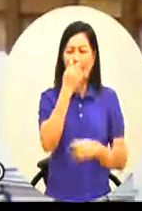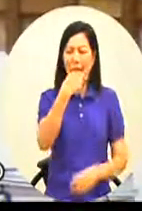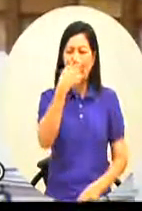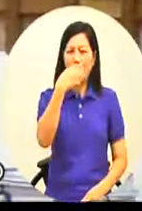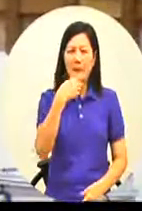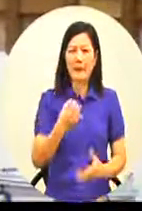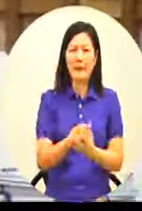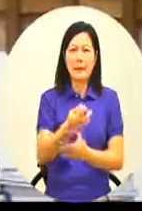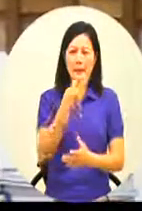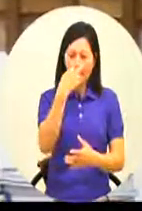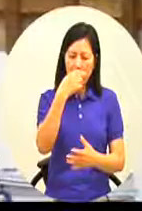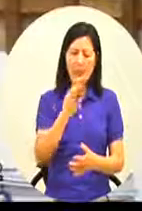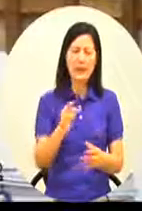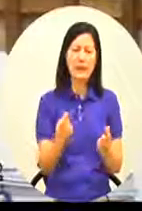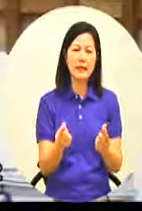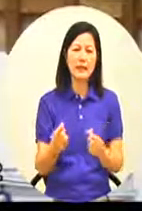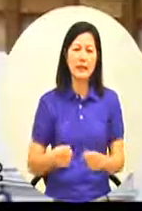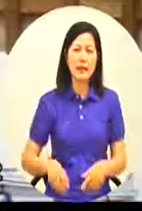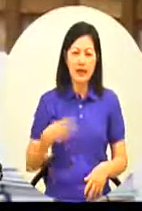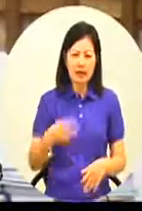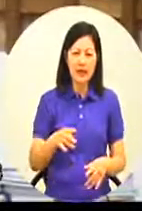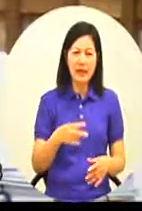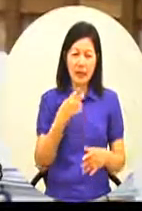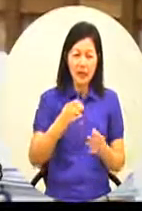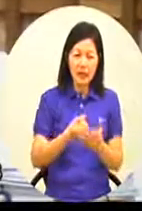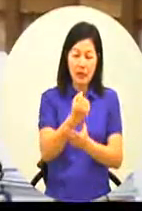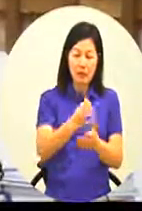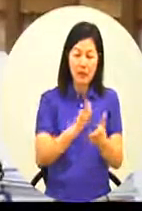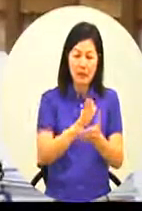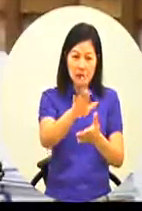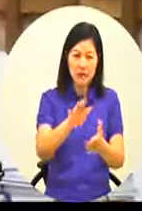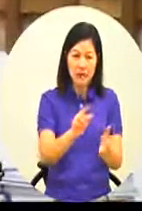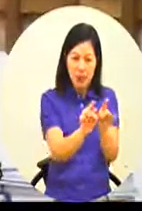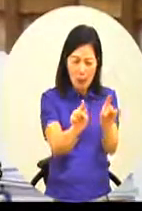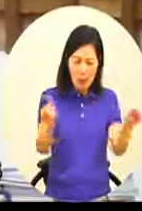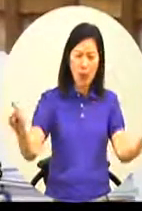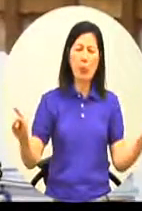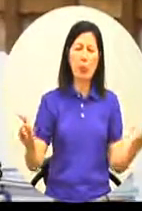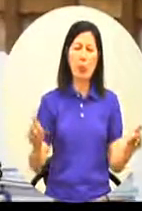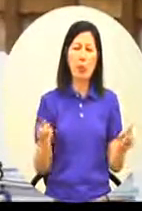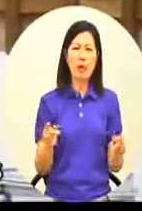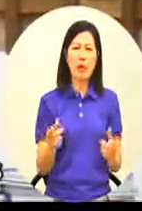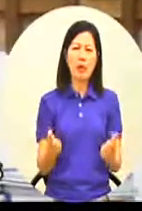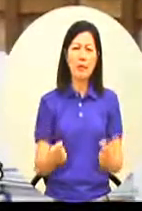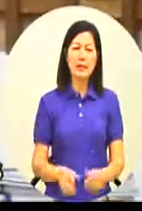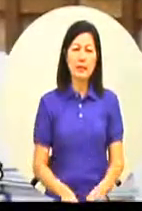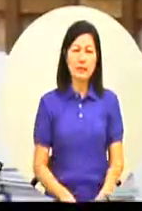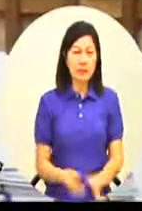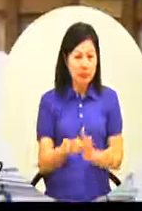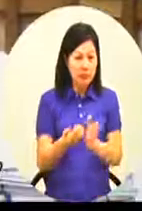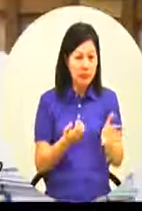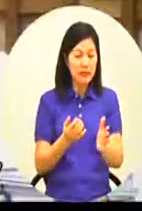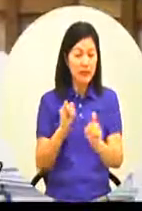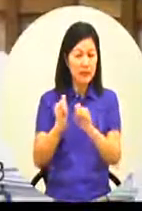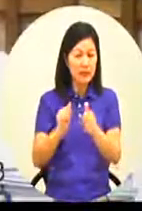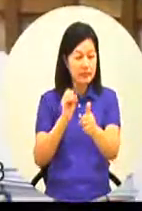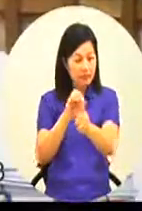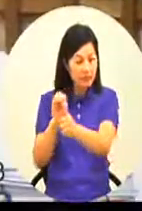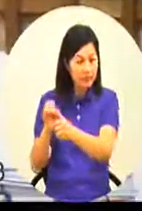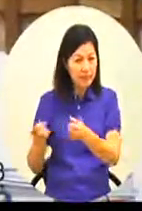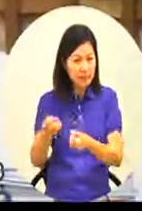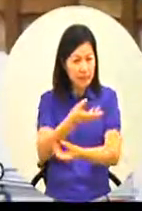就爱派100几万的债务。你调整我无意见，但是你这事先甲市民先沟通，先